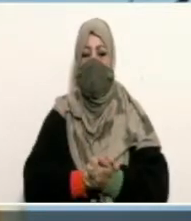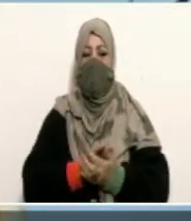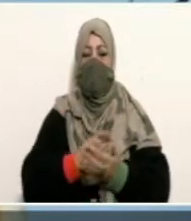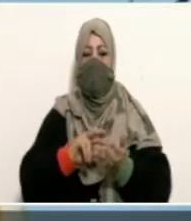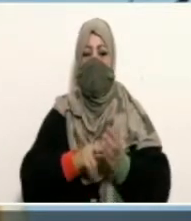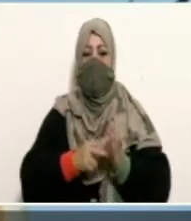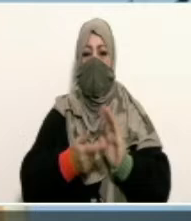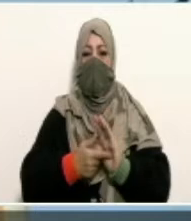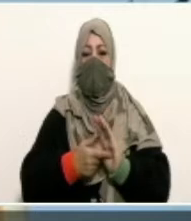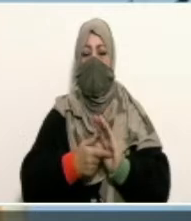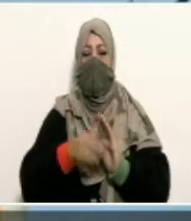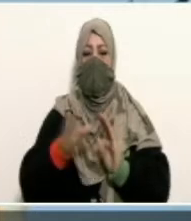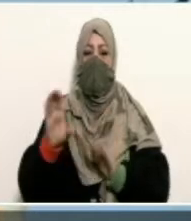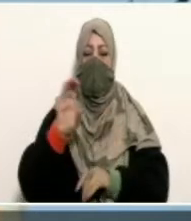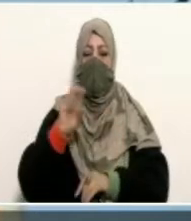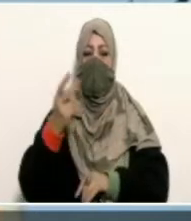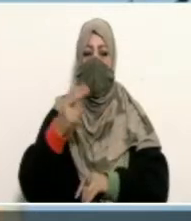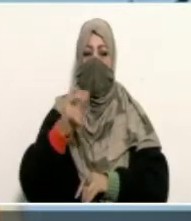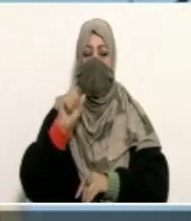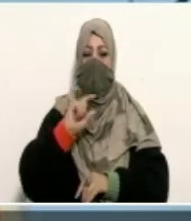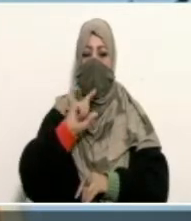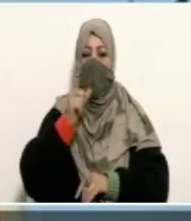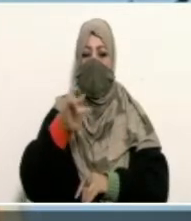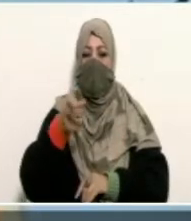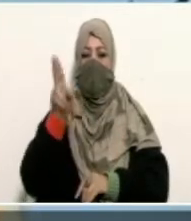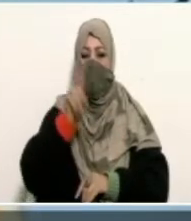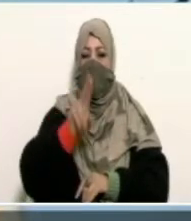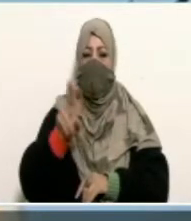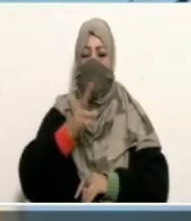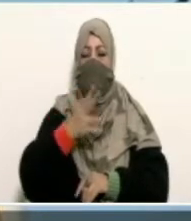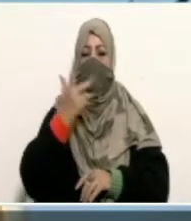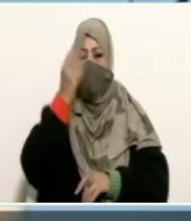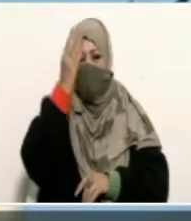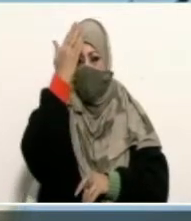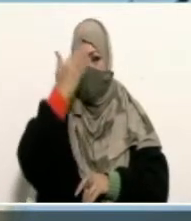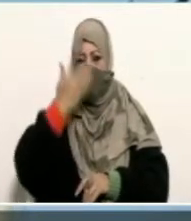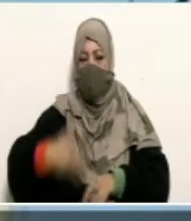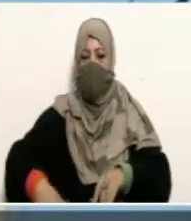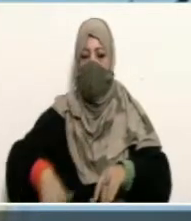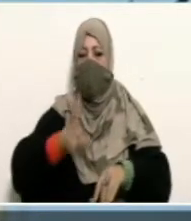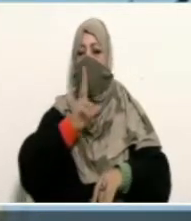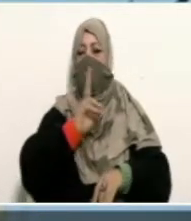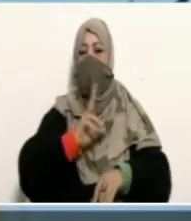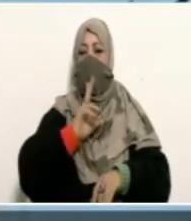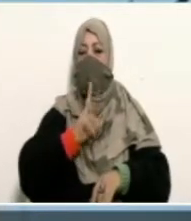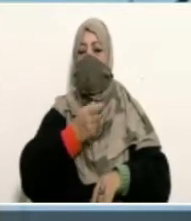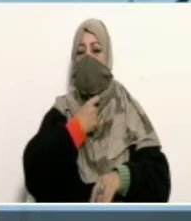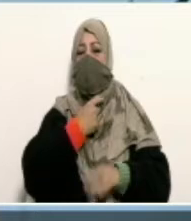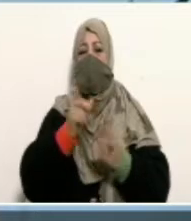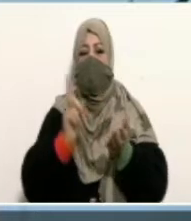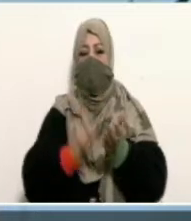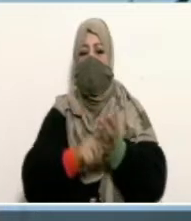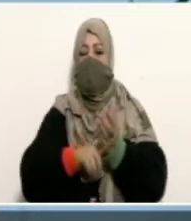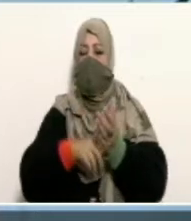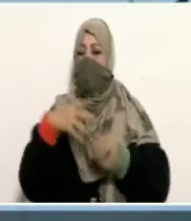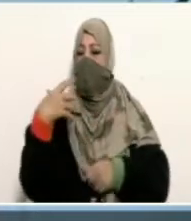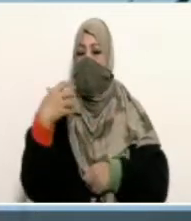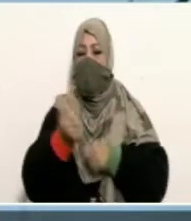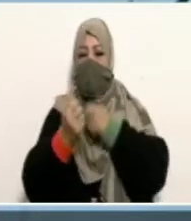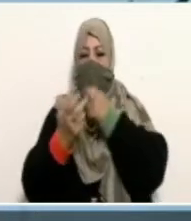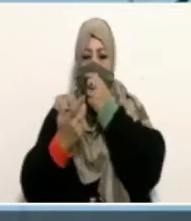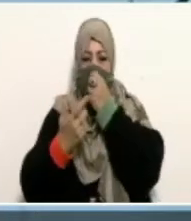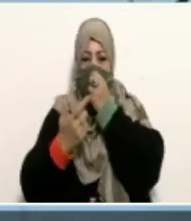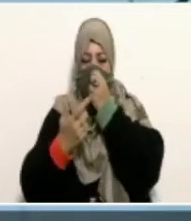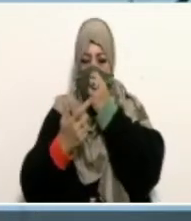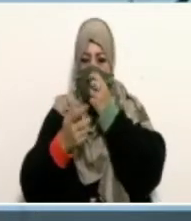الآخر، مسألة الغسل يوم الجمعة حكمه وكيفيته. حكمه هو عندنا يعني سنة، من